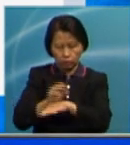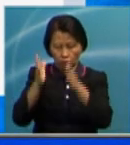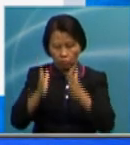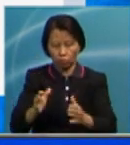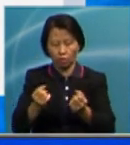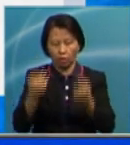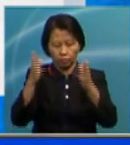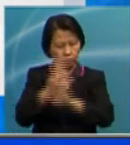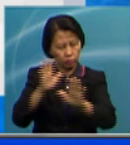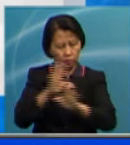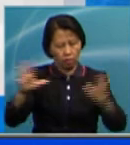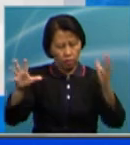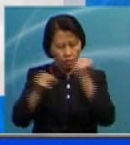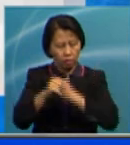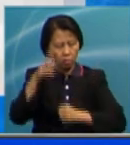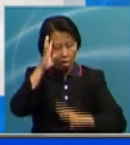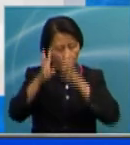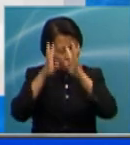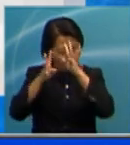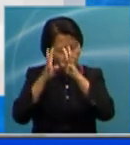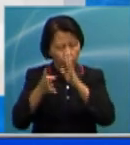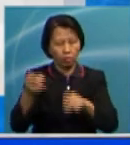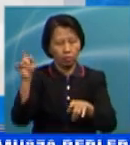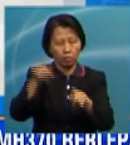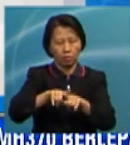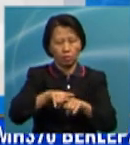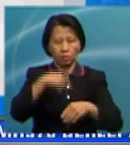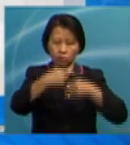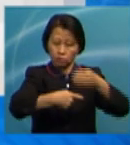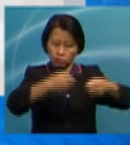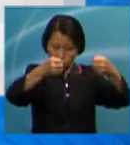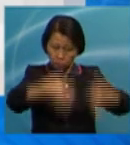tidak membuat rumusan sendiri mengenai kehilangan